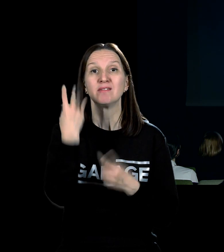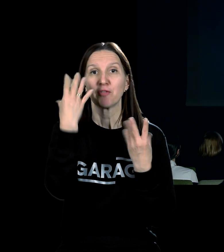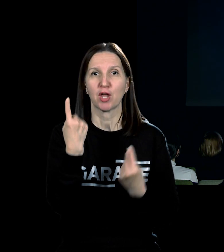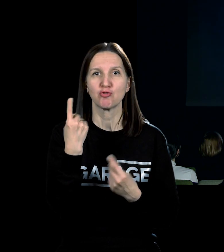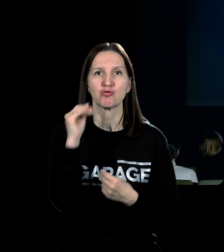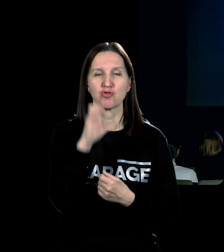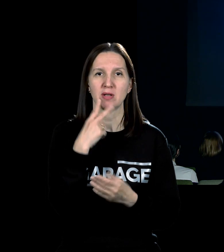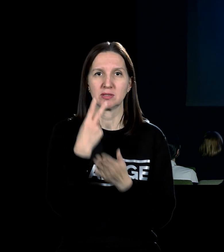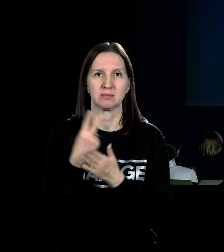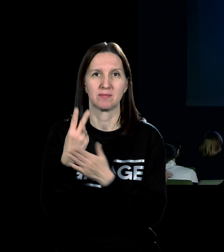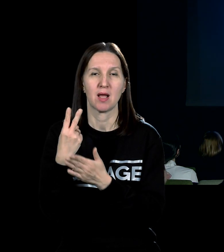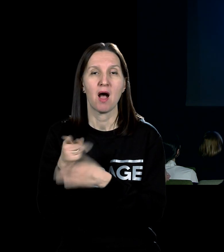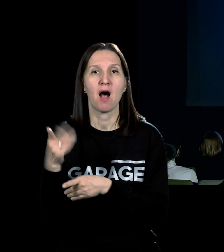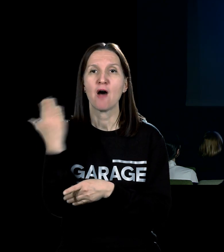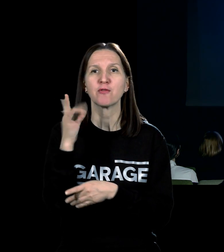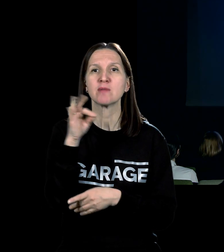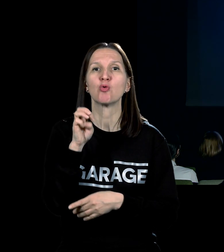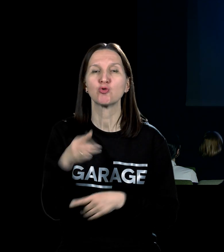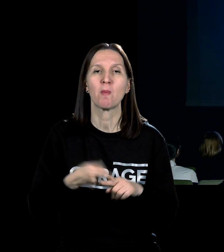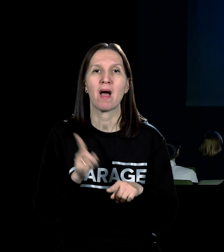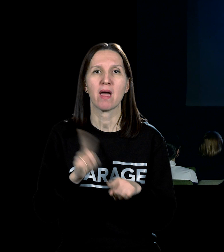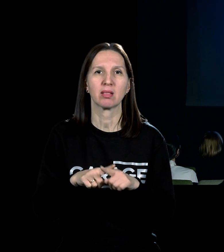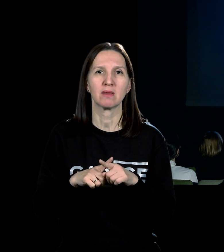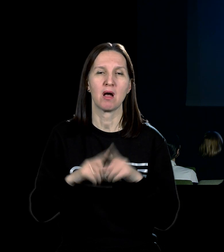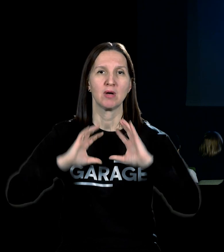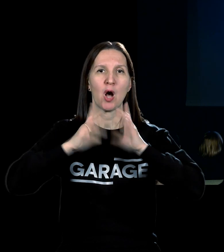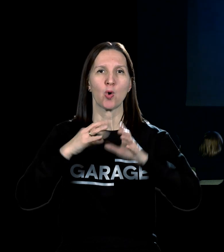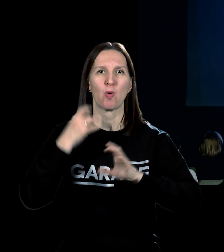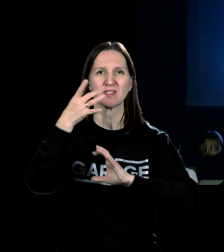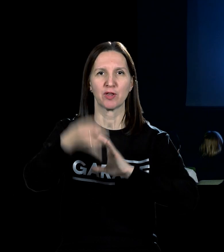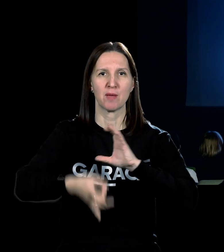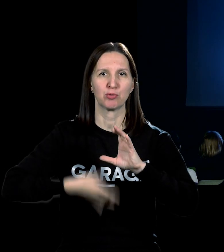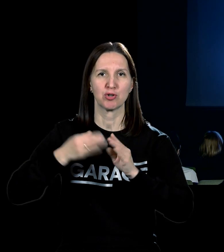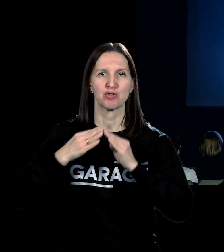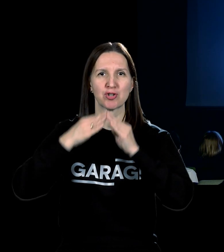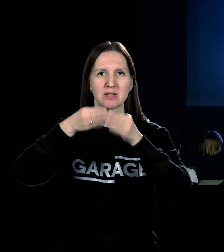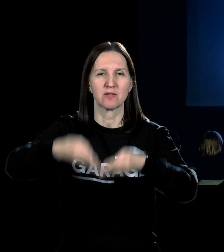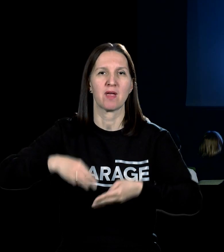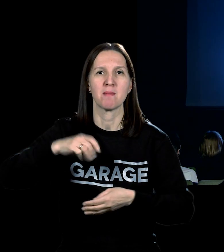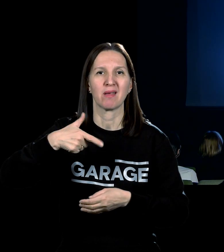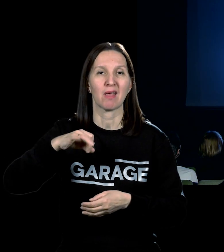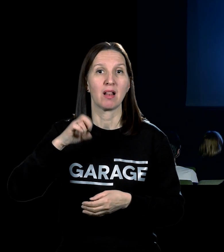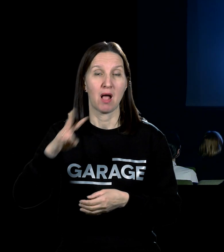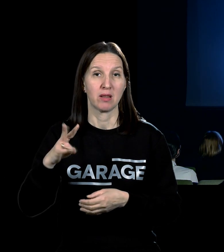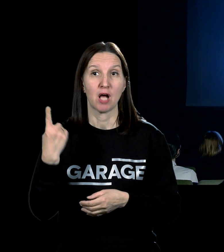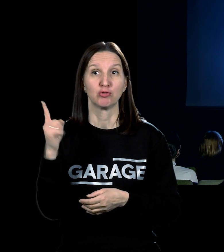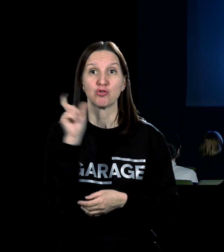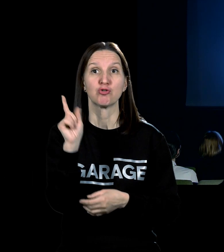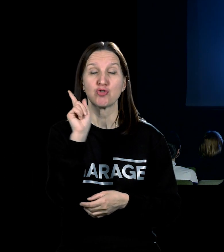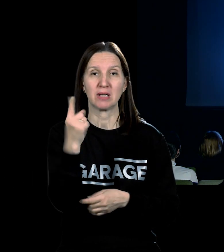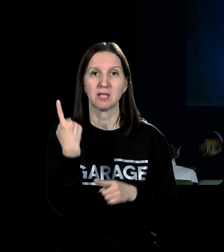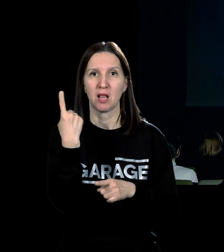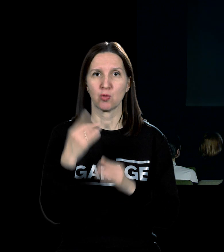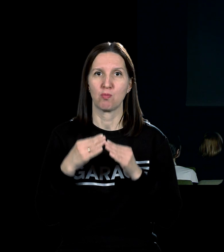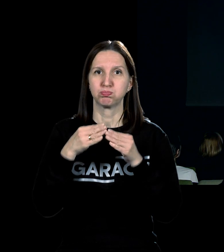день, фильм, который посвящен кругосветному путешествию Магеллана. И как бы этот один час – это одно путешествие. Лонго